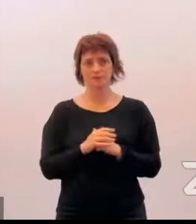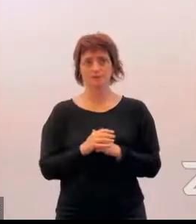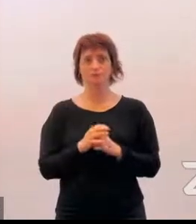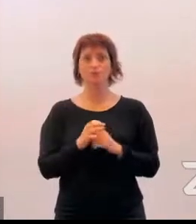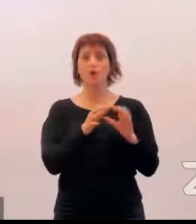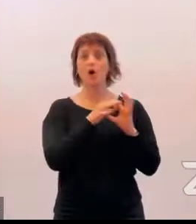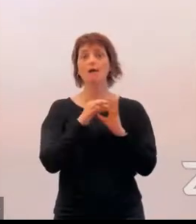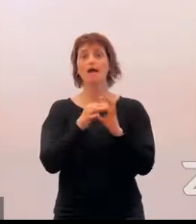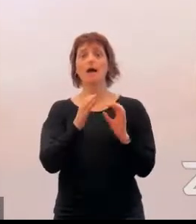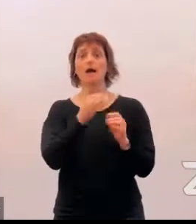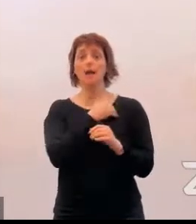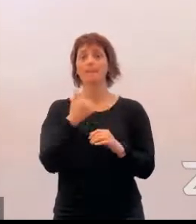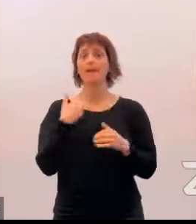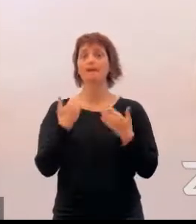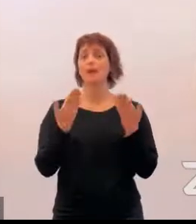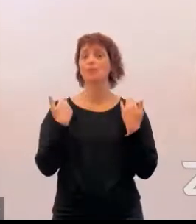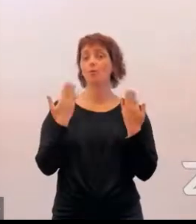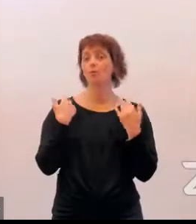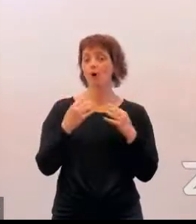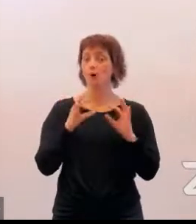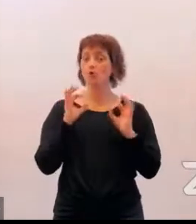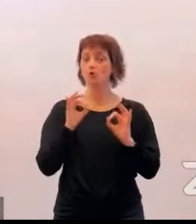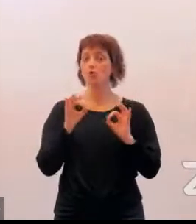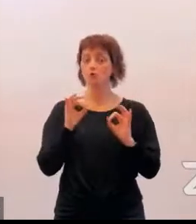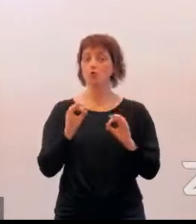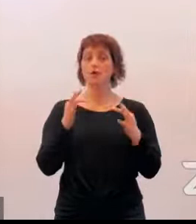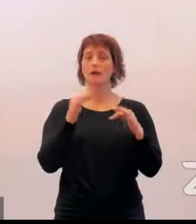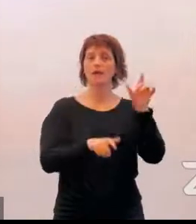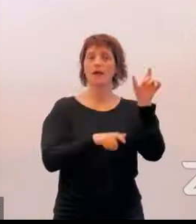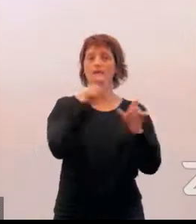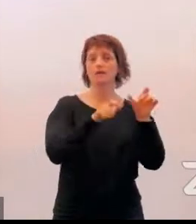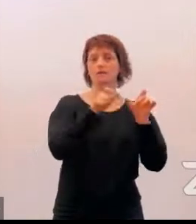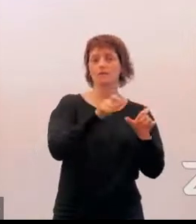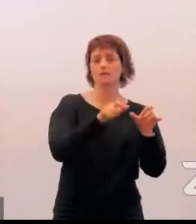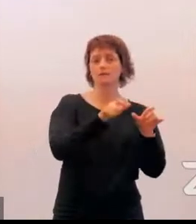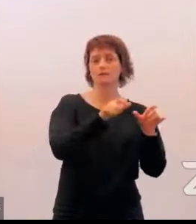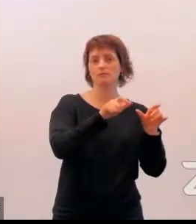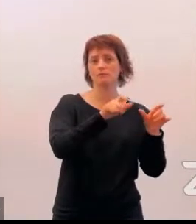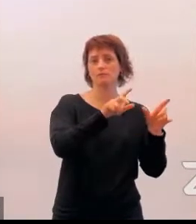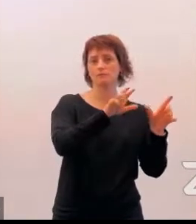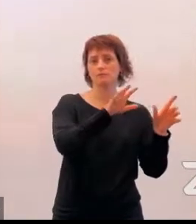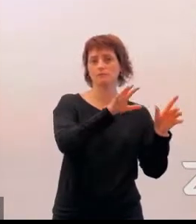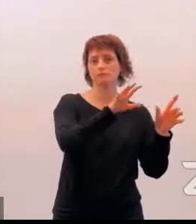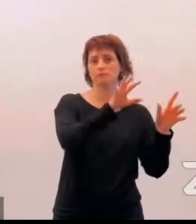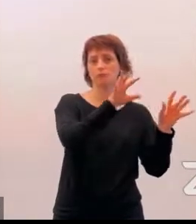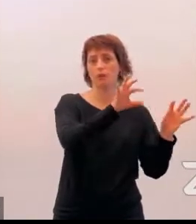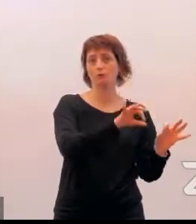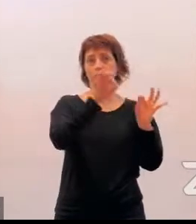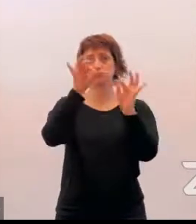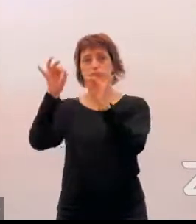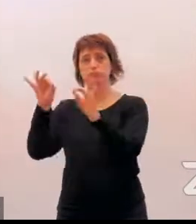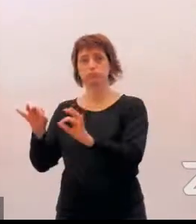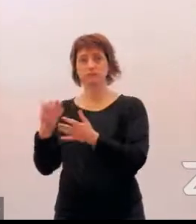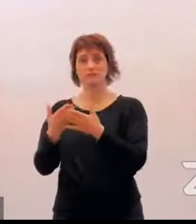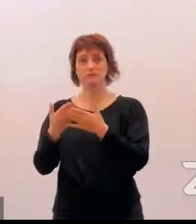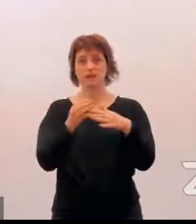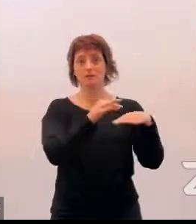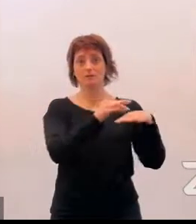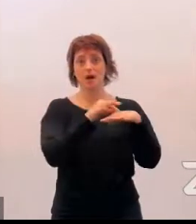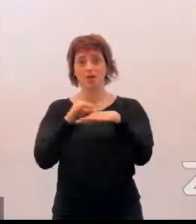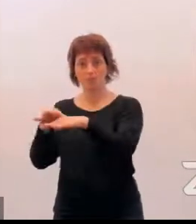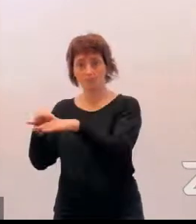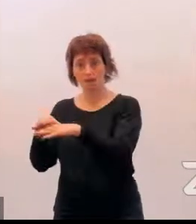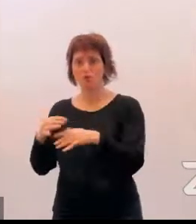Debord et juste titre. Lorsqu'on fait un transfert de personnel, il faut effectivement l'accompagner. Cela fait depuis